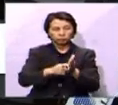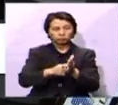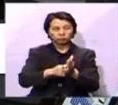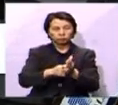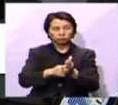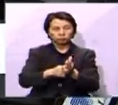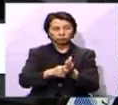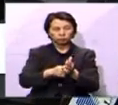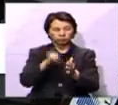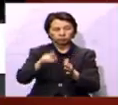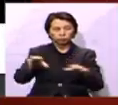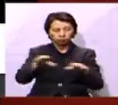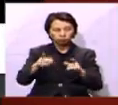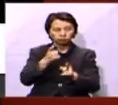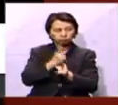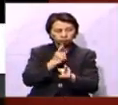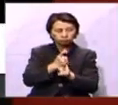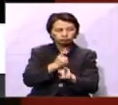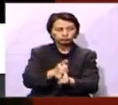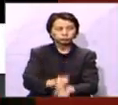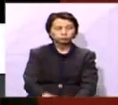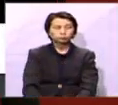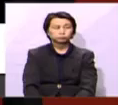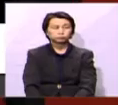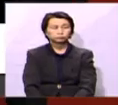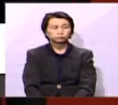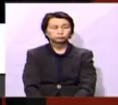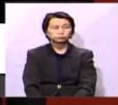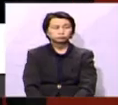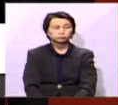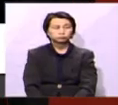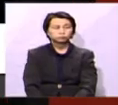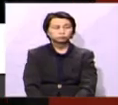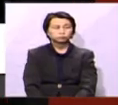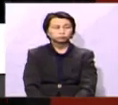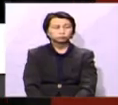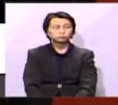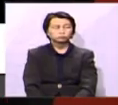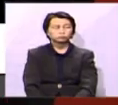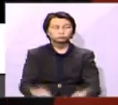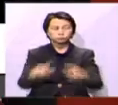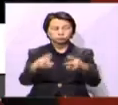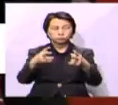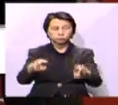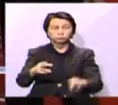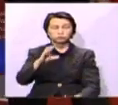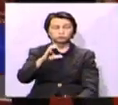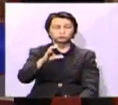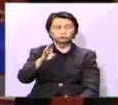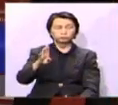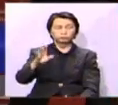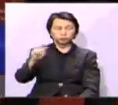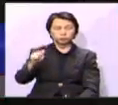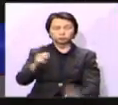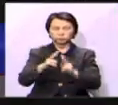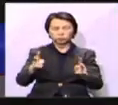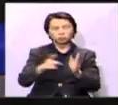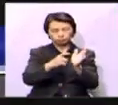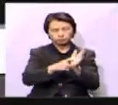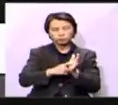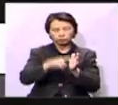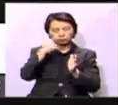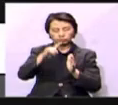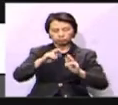ensure things are done correctly. Pelancaran CBA ini juga sangat diperlukan